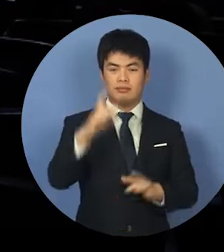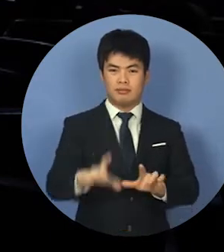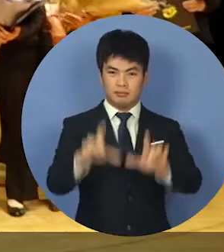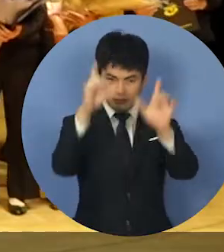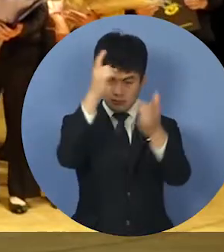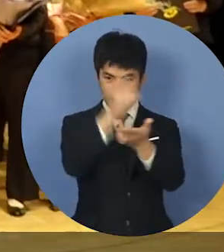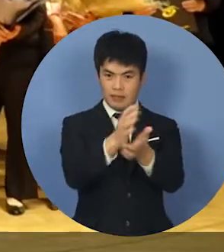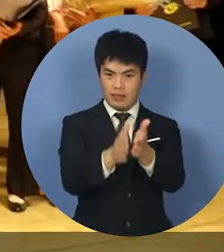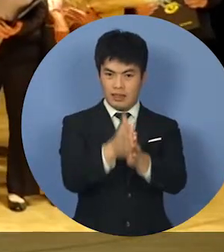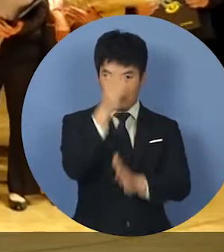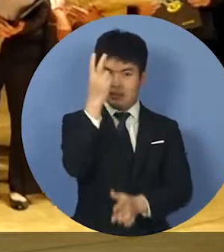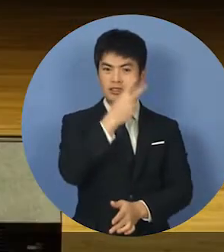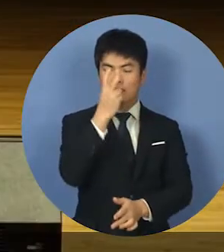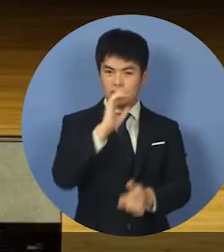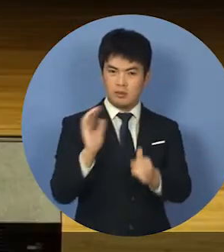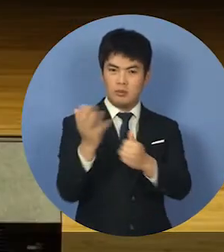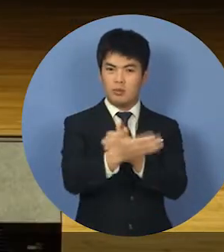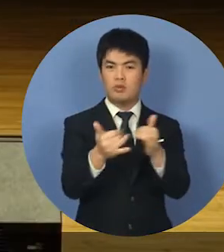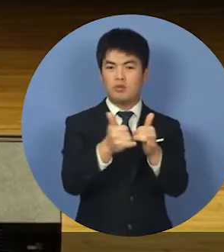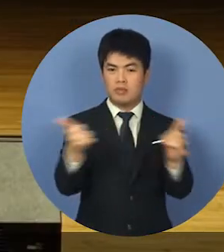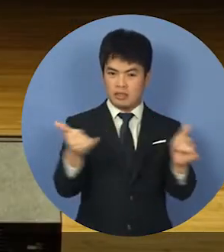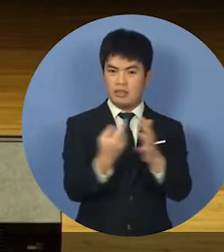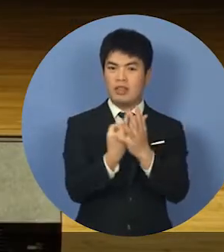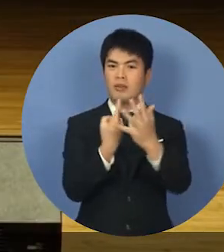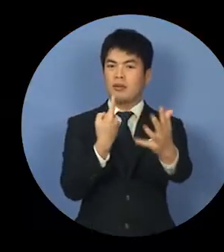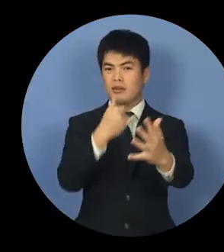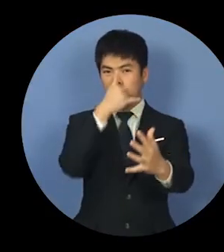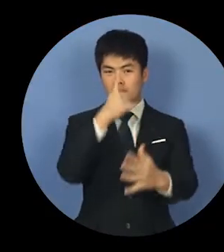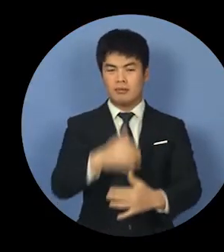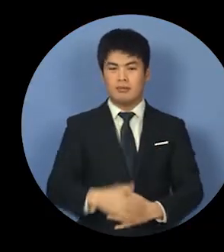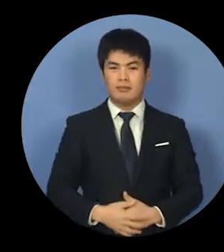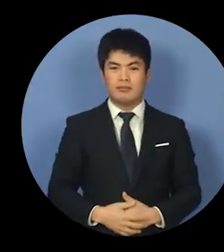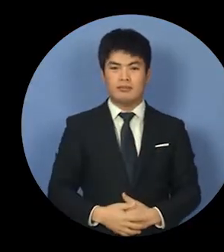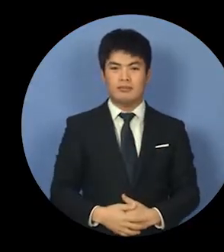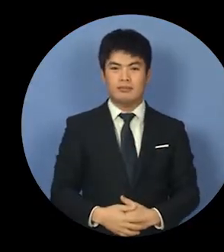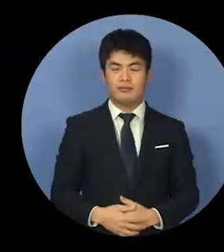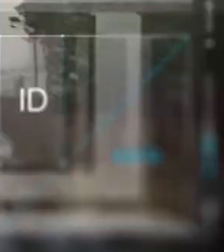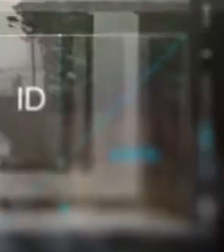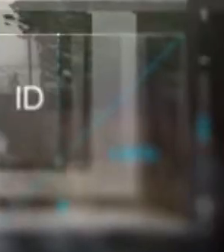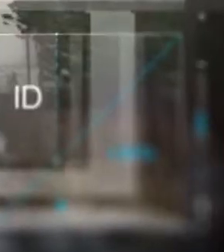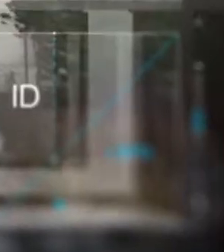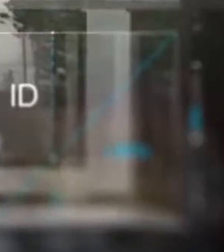2017년 천안시 보육인 대회가 개최되었습니다. 이상 주요 뉴스입니다.